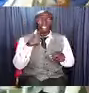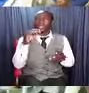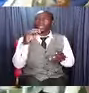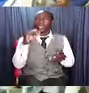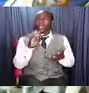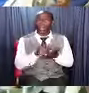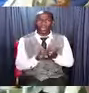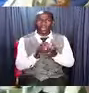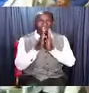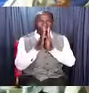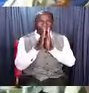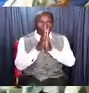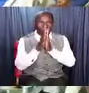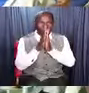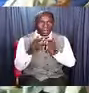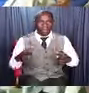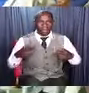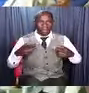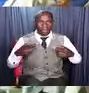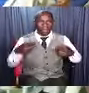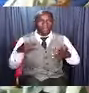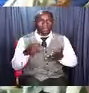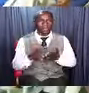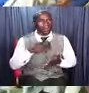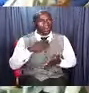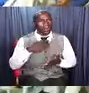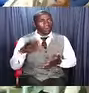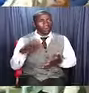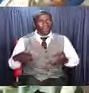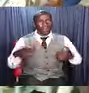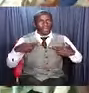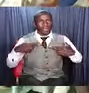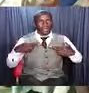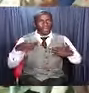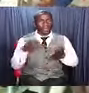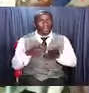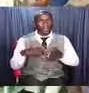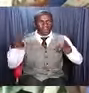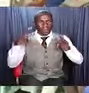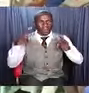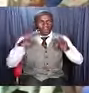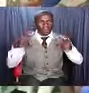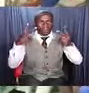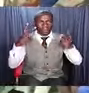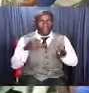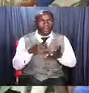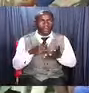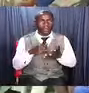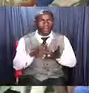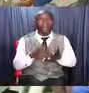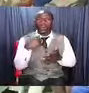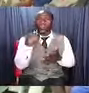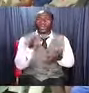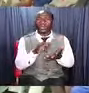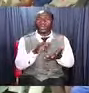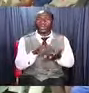Alisema, he said, ombeni mtapata. Pray you shall receive. Bisheni mtafunguliwa. Knock it shall be opened. Tafuteni mtaona. Seek you shall find. Akina